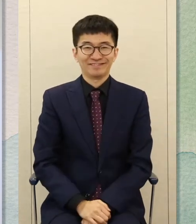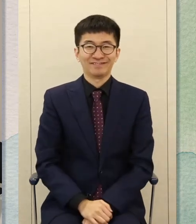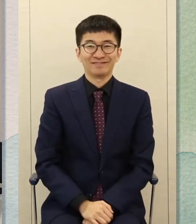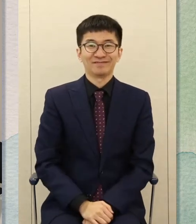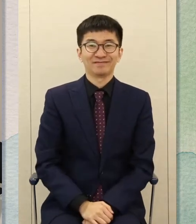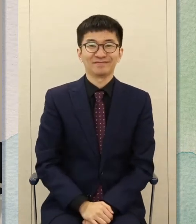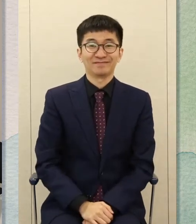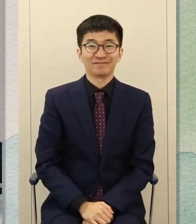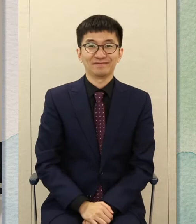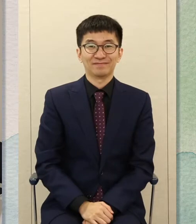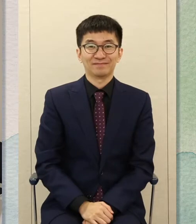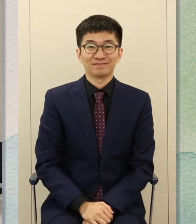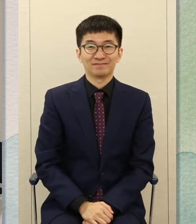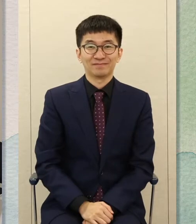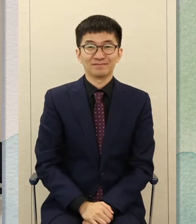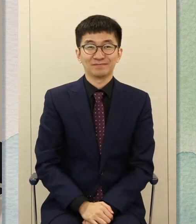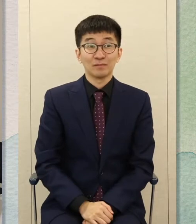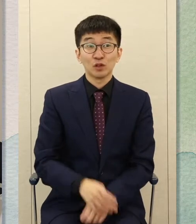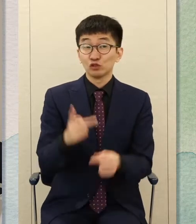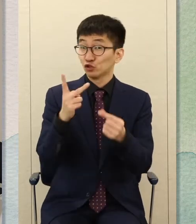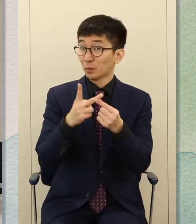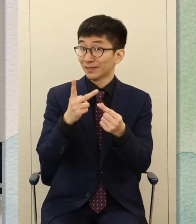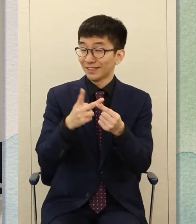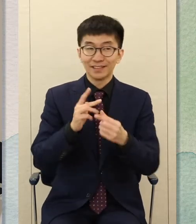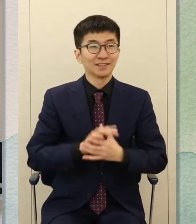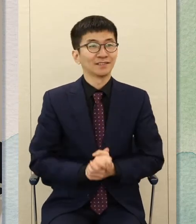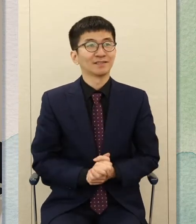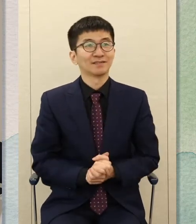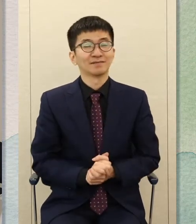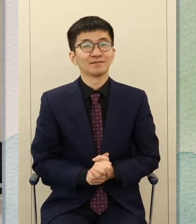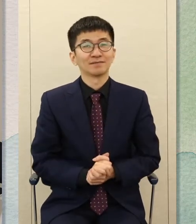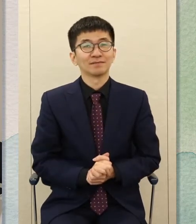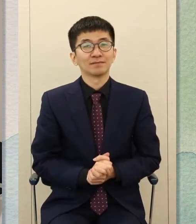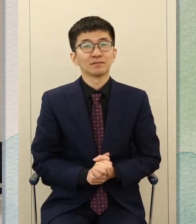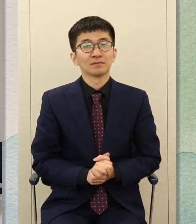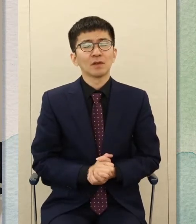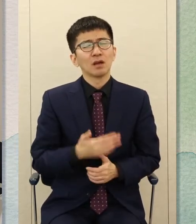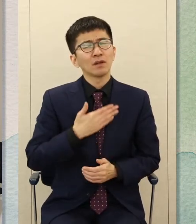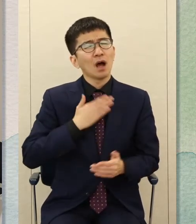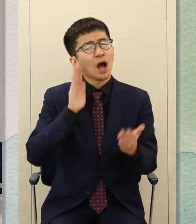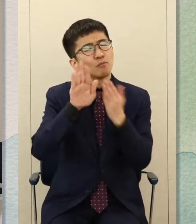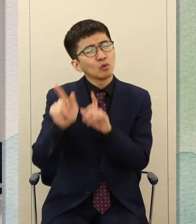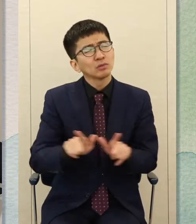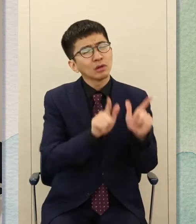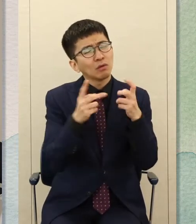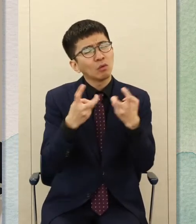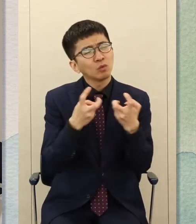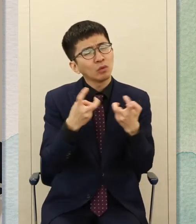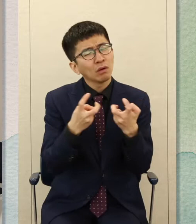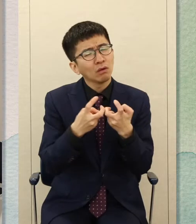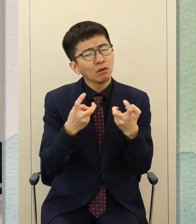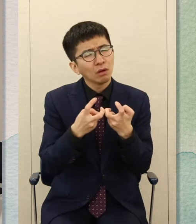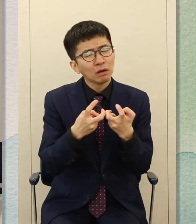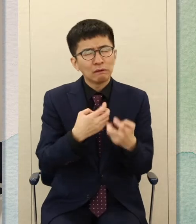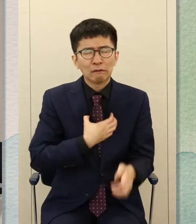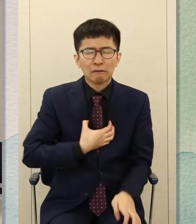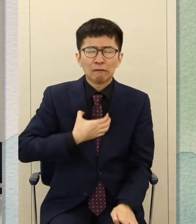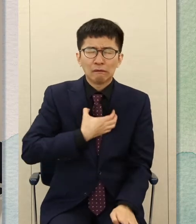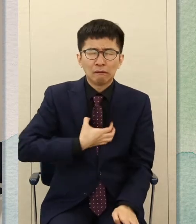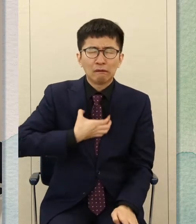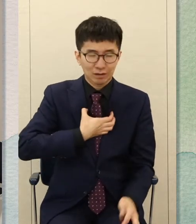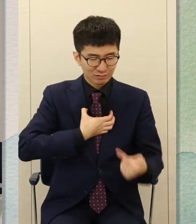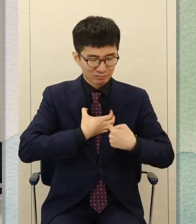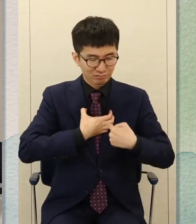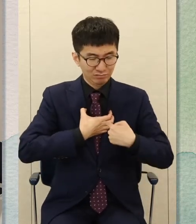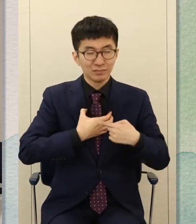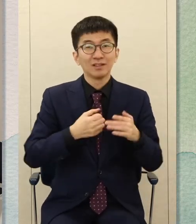같습니다. 두 번째는 이런 거예요. 어떻게 살아야 하는지 너무나 궁금하다. 이